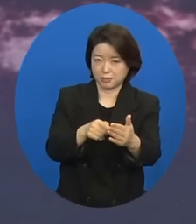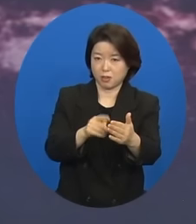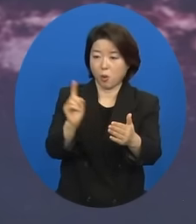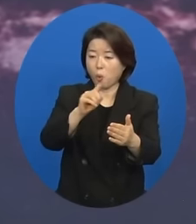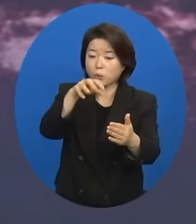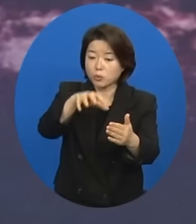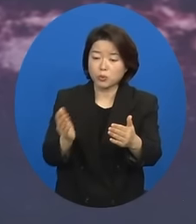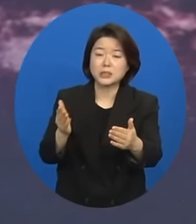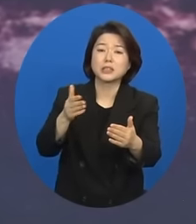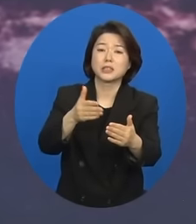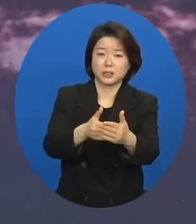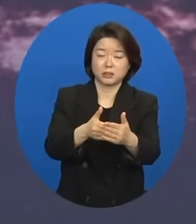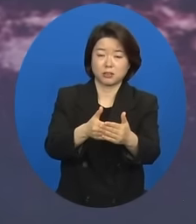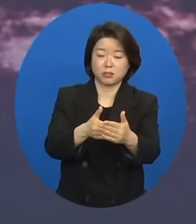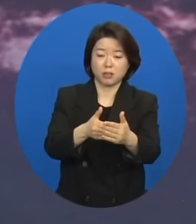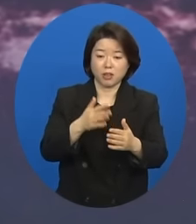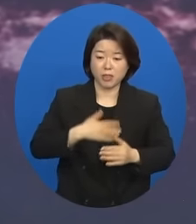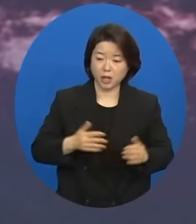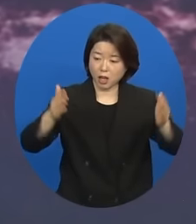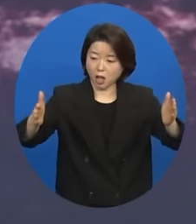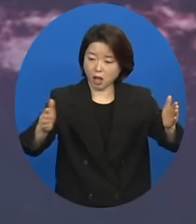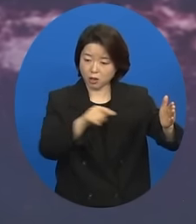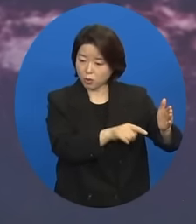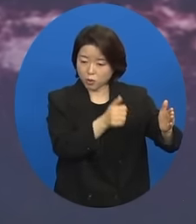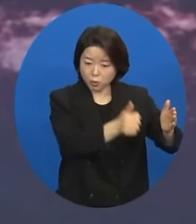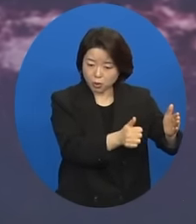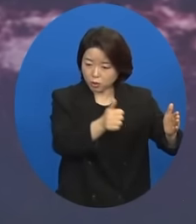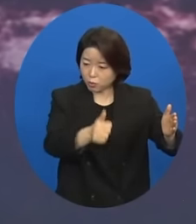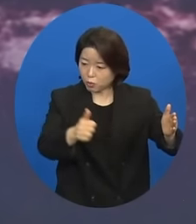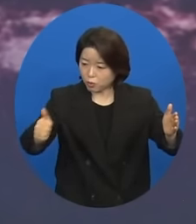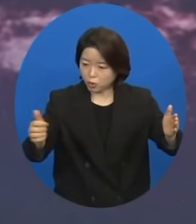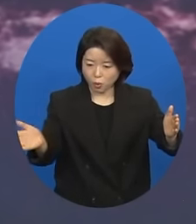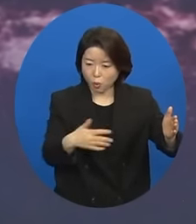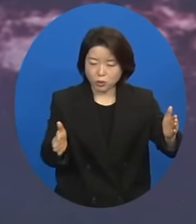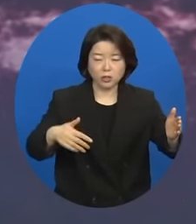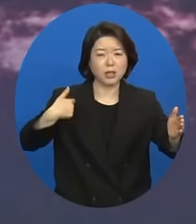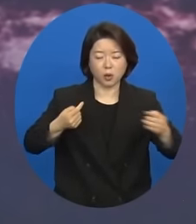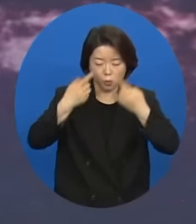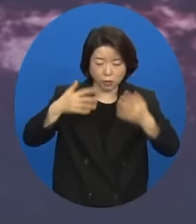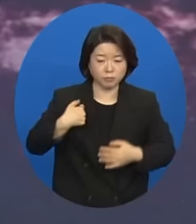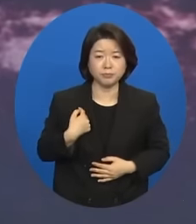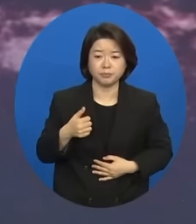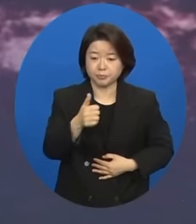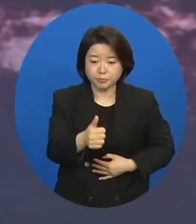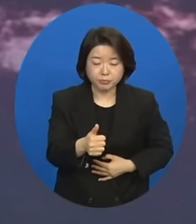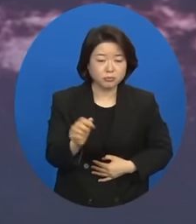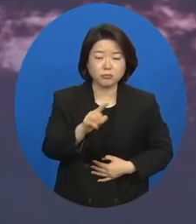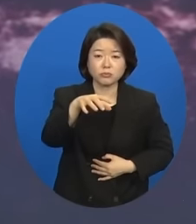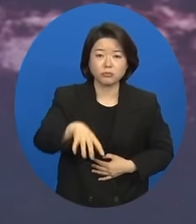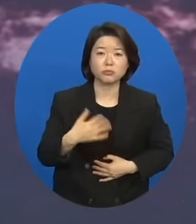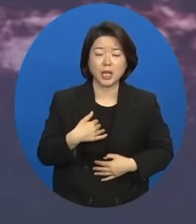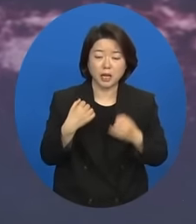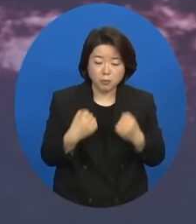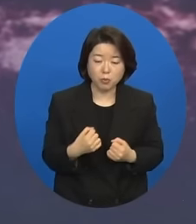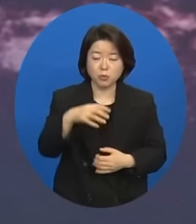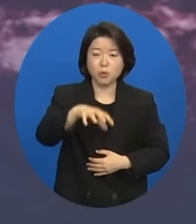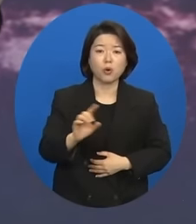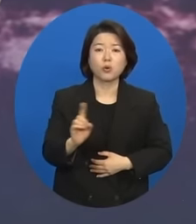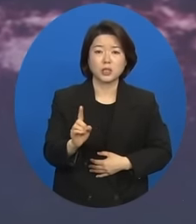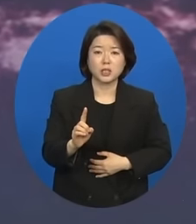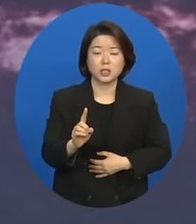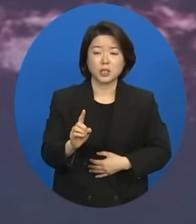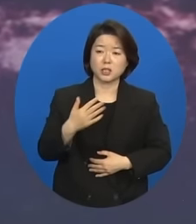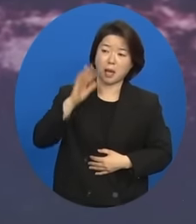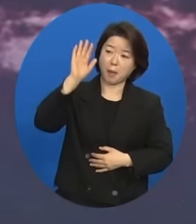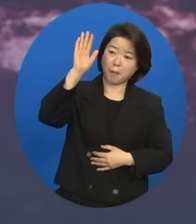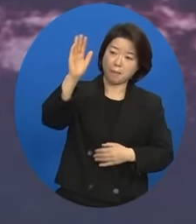이르려는 지금 어디 있는지도 모르겠어요 혹시 여러분들 중에 내가 지금 어디에 있는 거야 내 삶이 지금 어디로